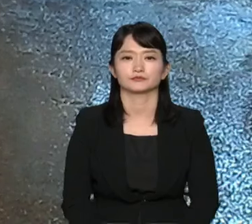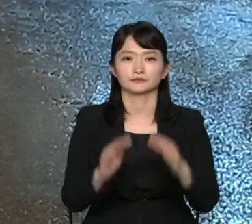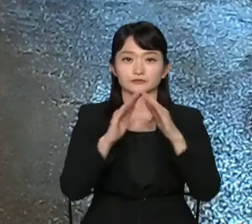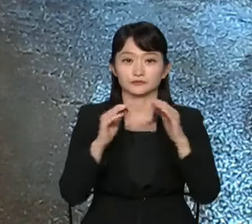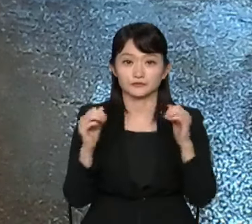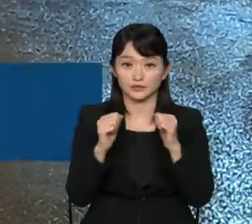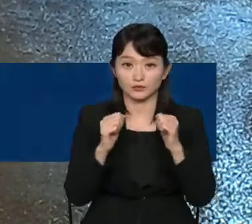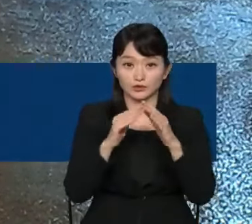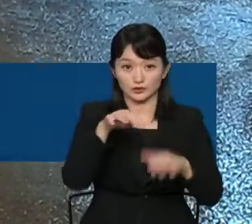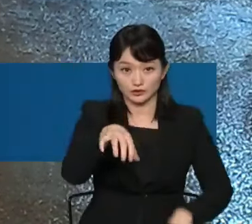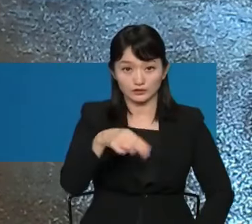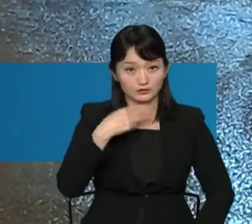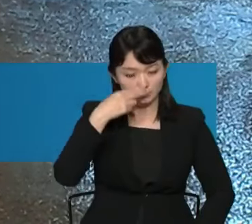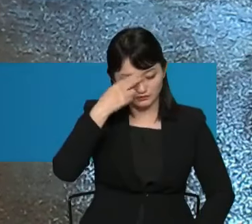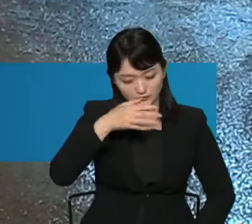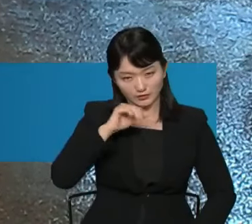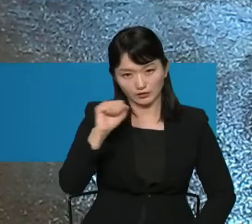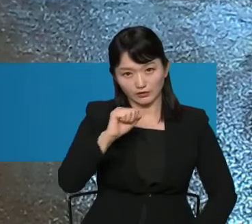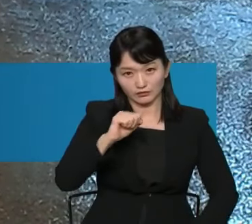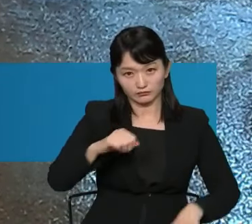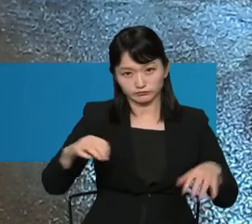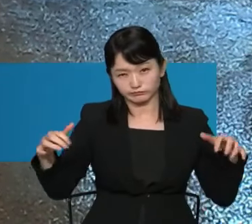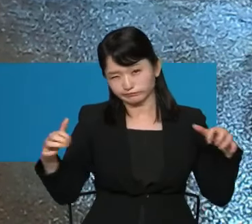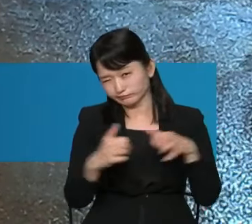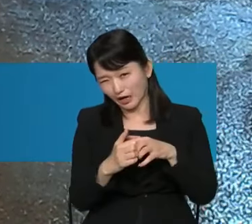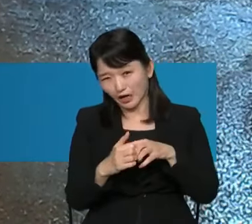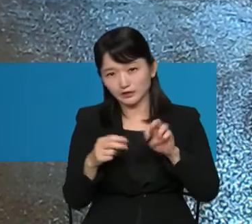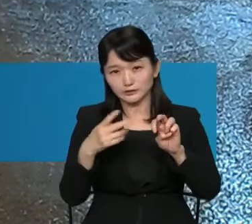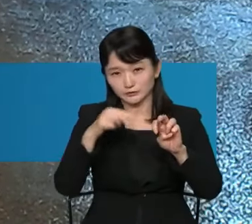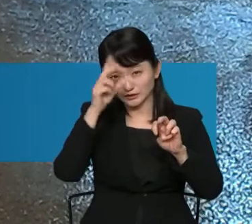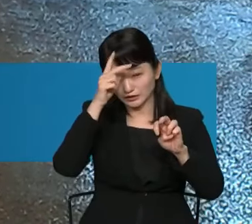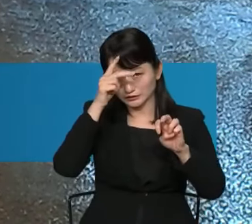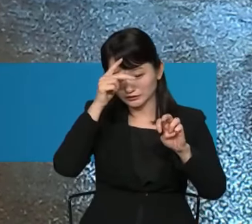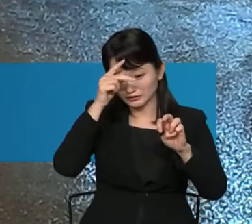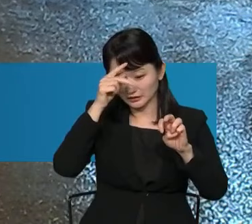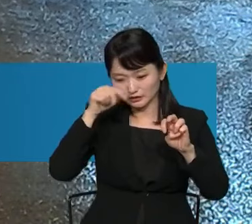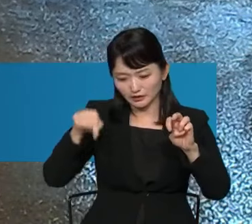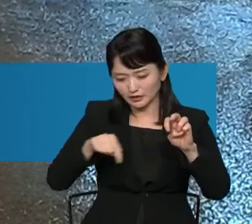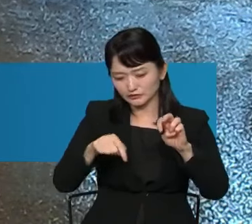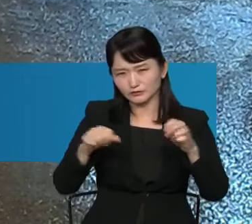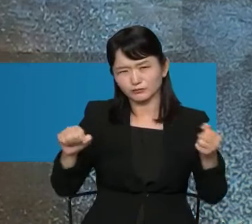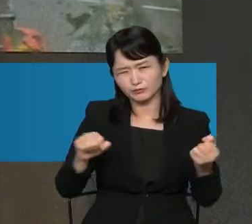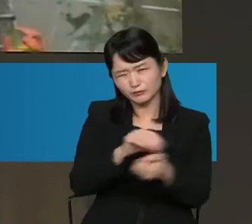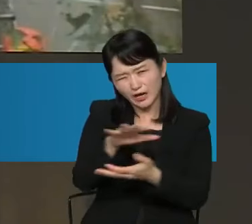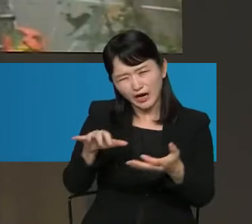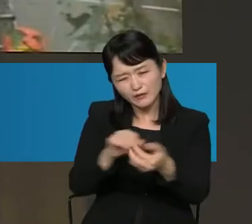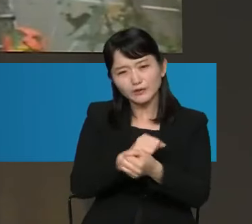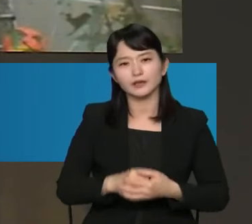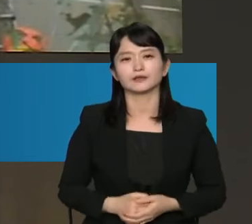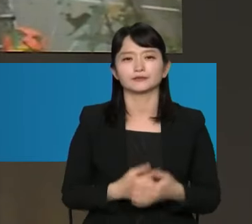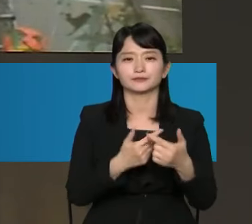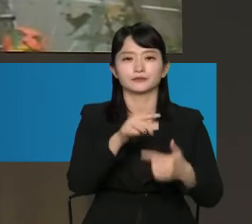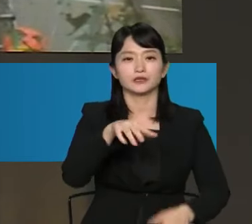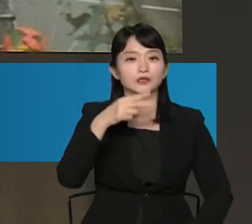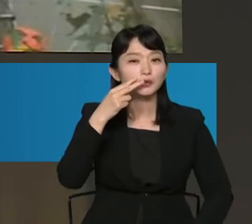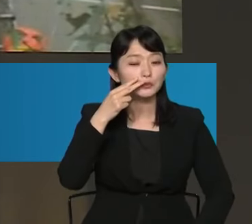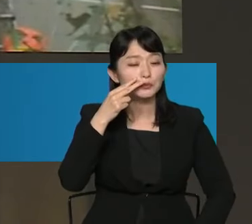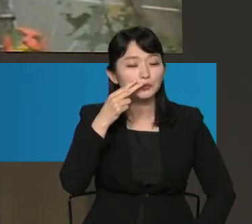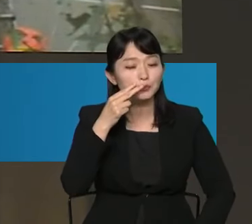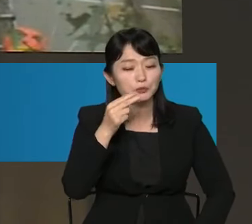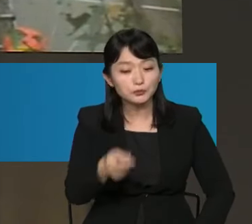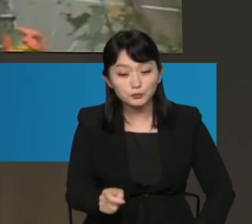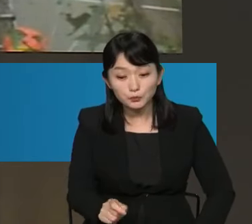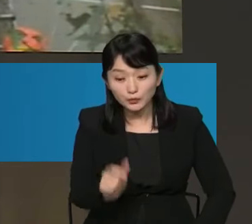전북 전주에서 음주 운전으로 사고를 낸 30대가 경찰의 난동까지 부렸습니다 부산에서는 담배꽁초에서 시작된